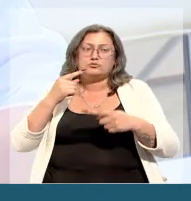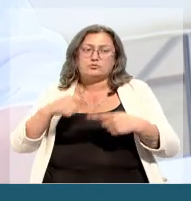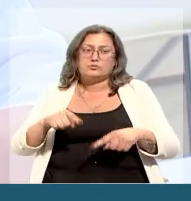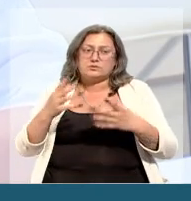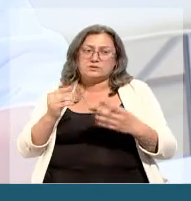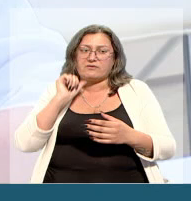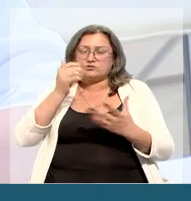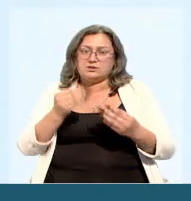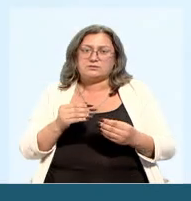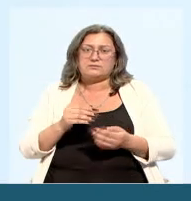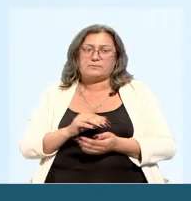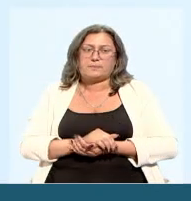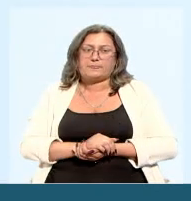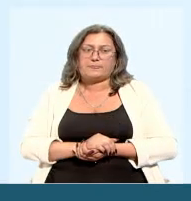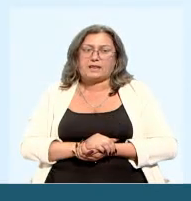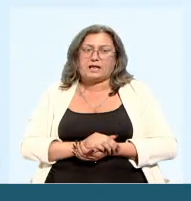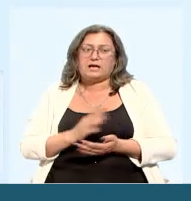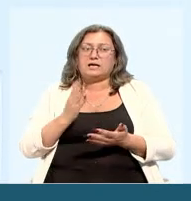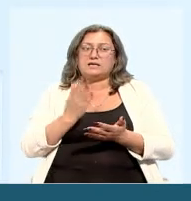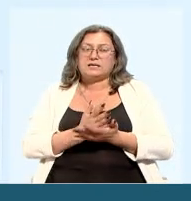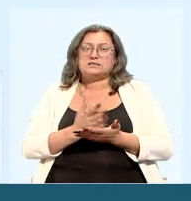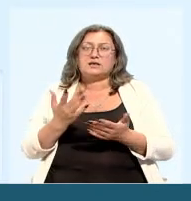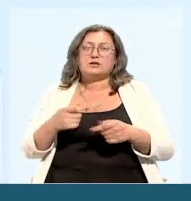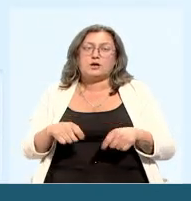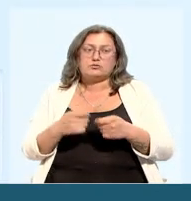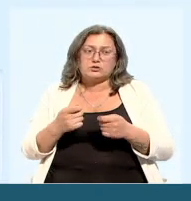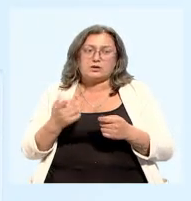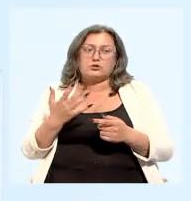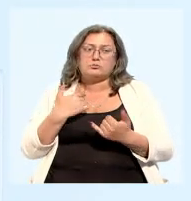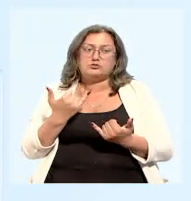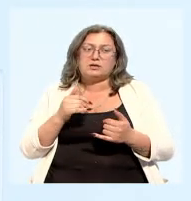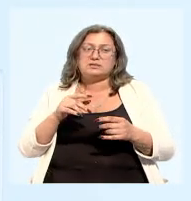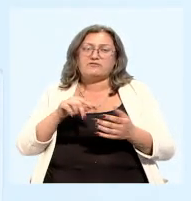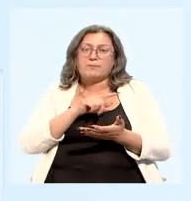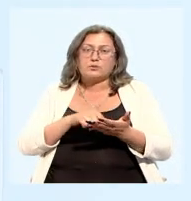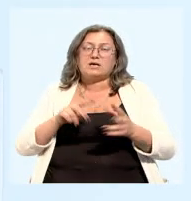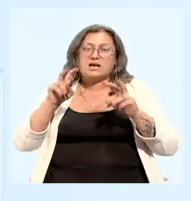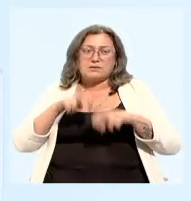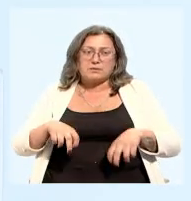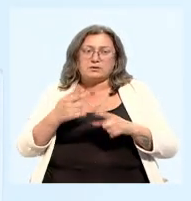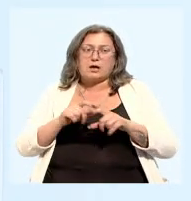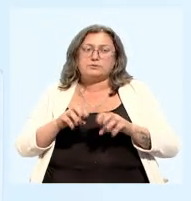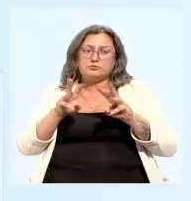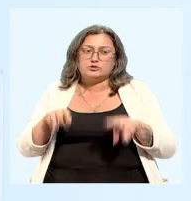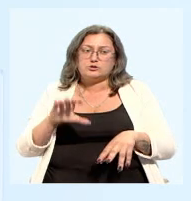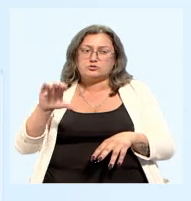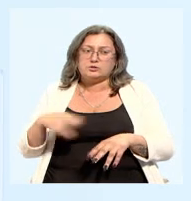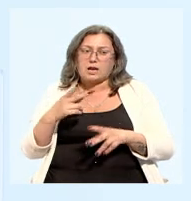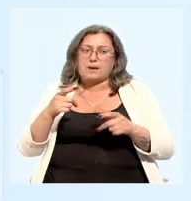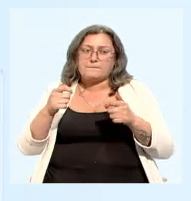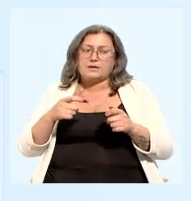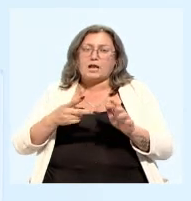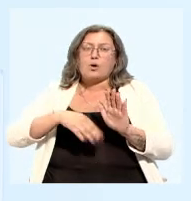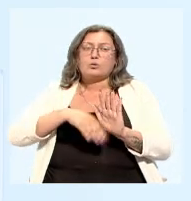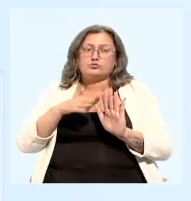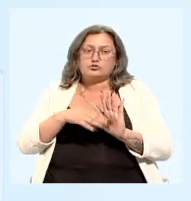завтрашний день или на 2-3 часа. Есть различные пути решения, которые мы сейчас прорабатываем. Это как обеспечение социального пакета